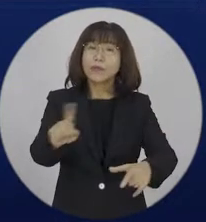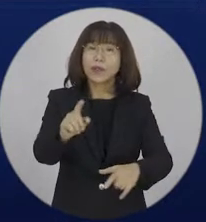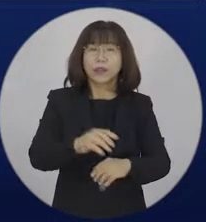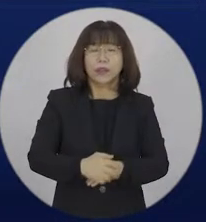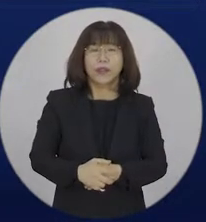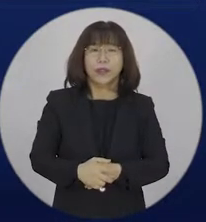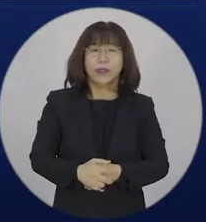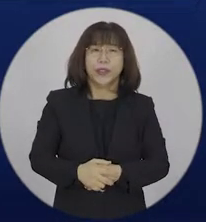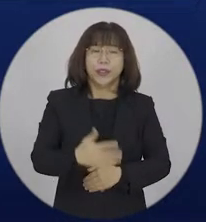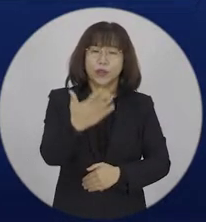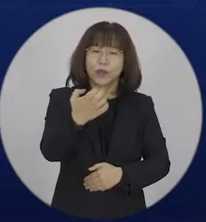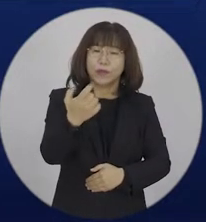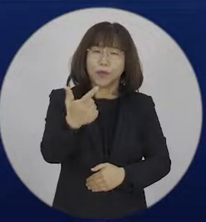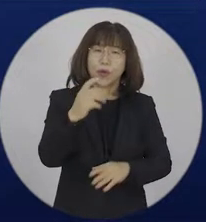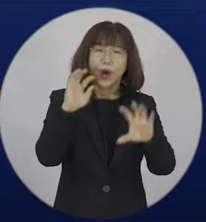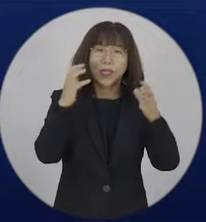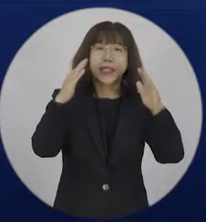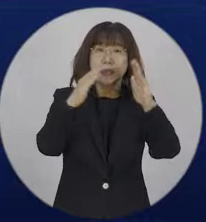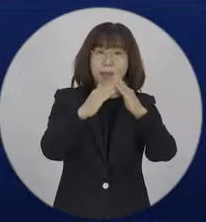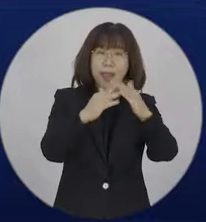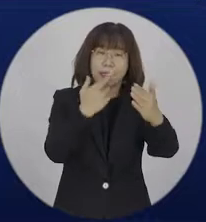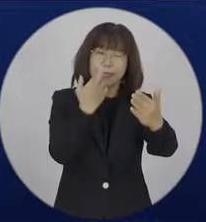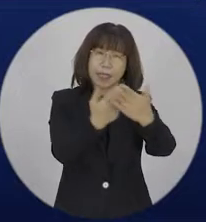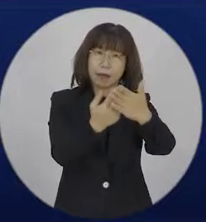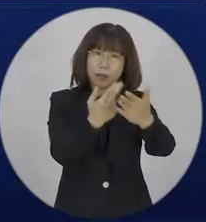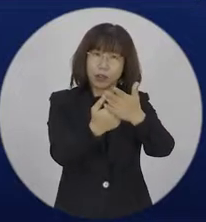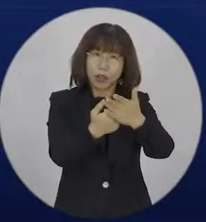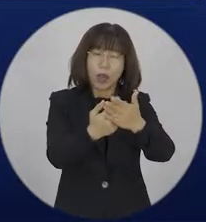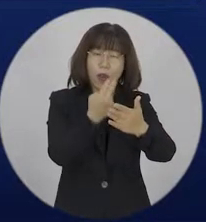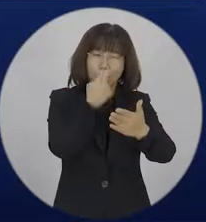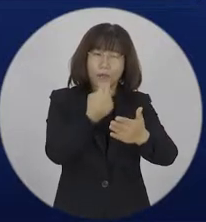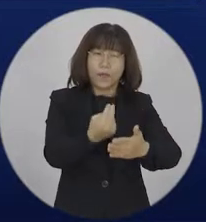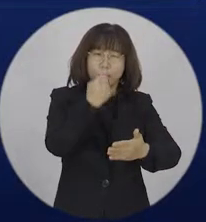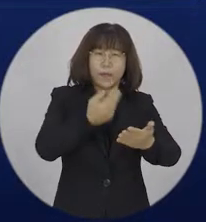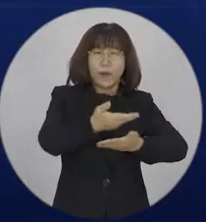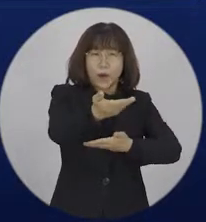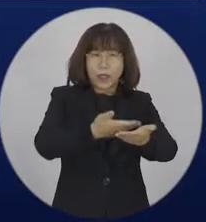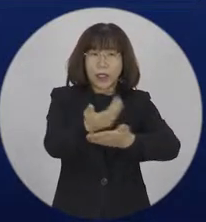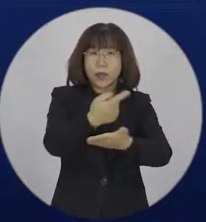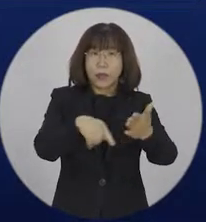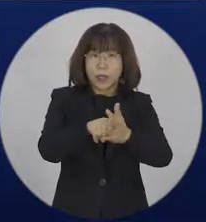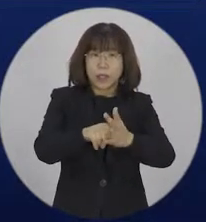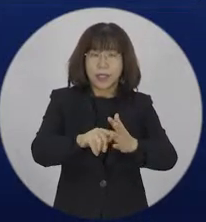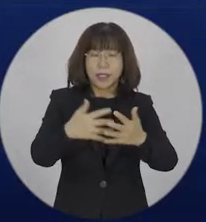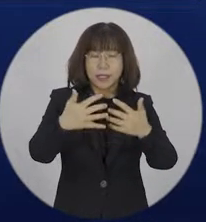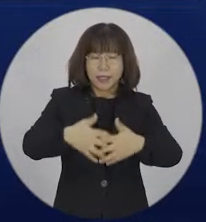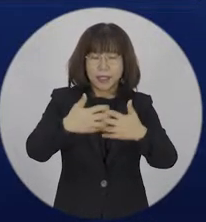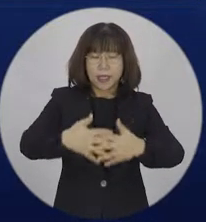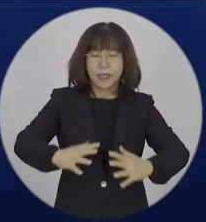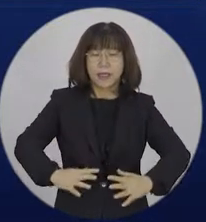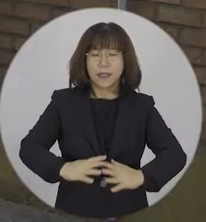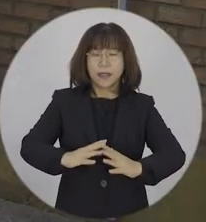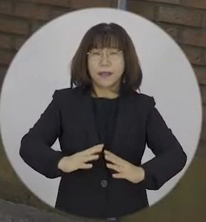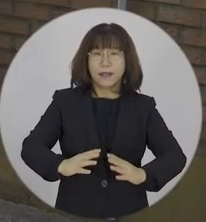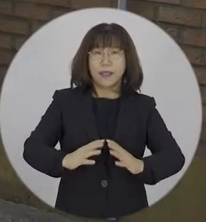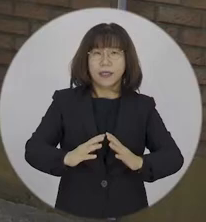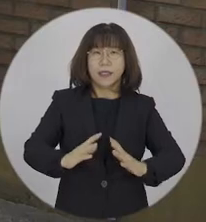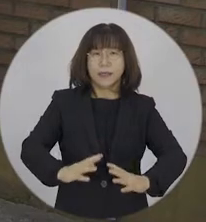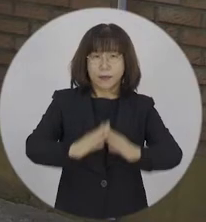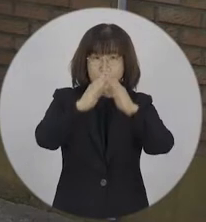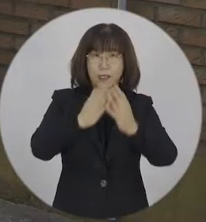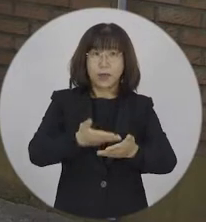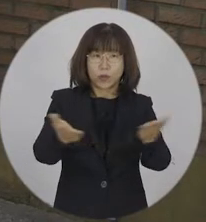어린이집 96개소에 창문 환기형 공기정화 시스템 173대를 설치합니다.